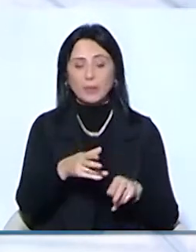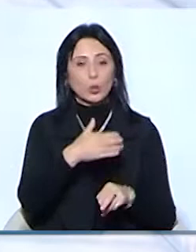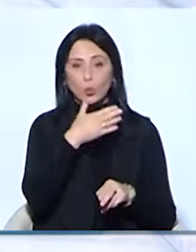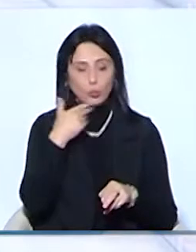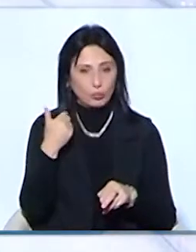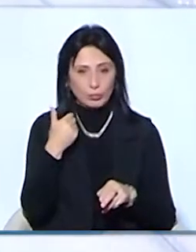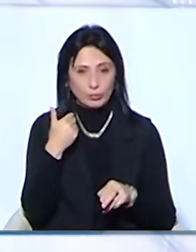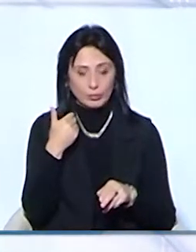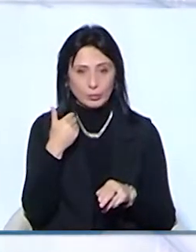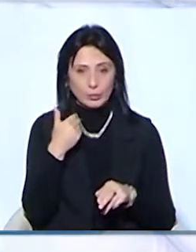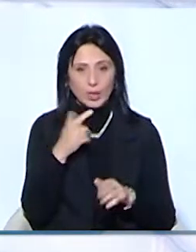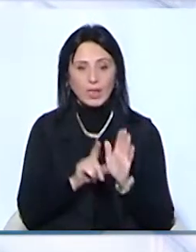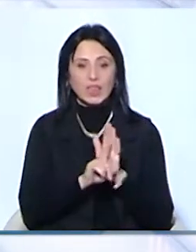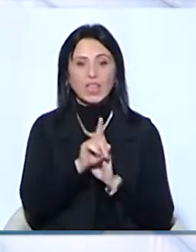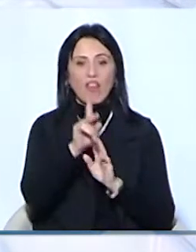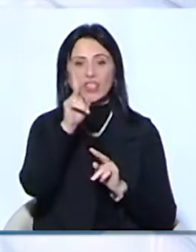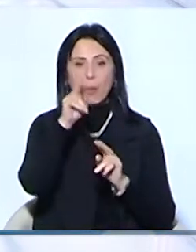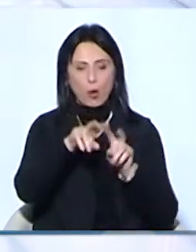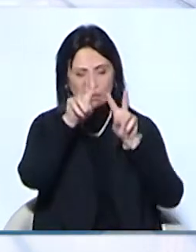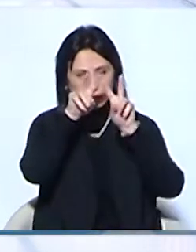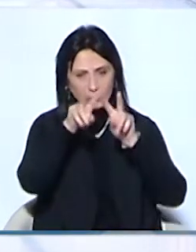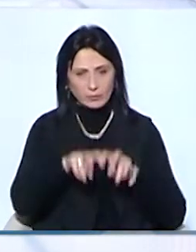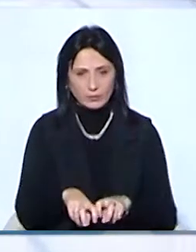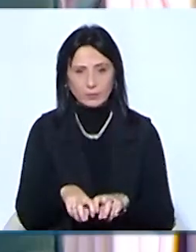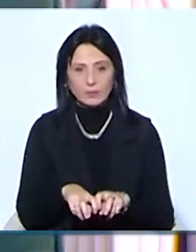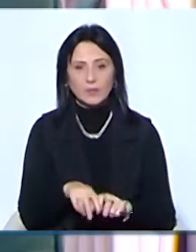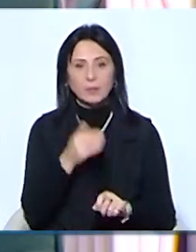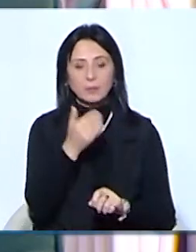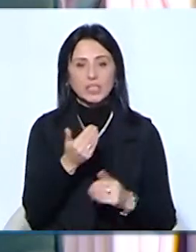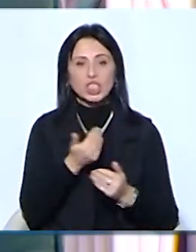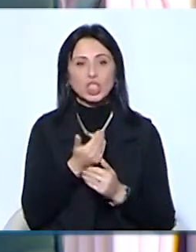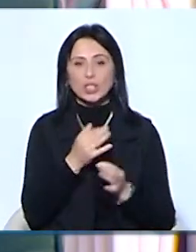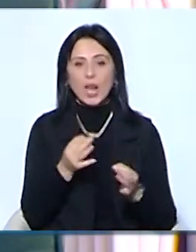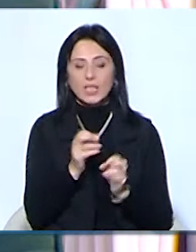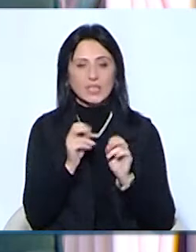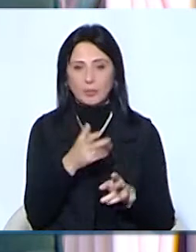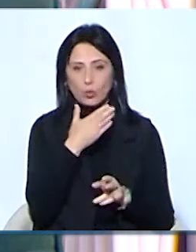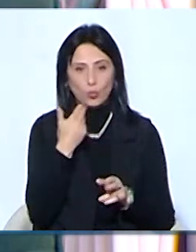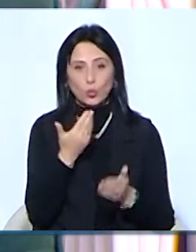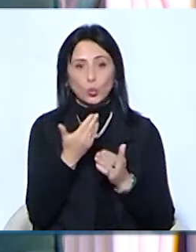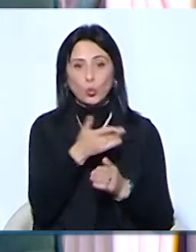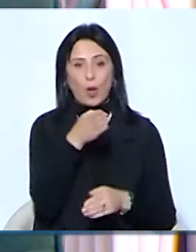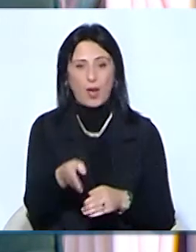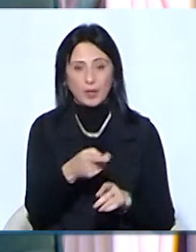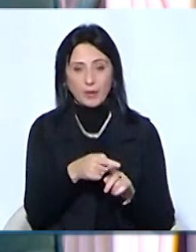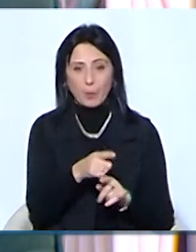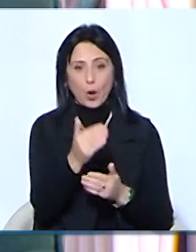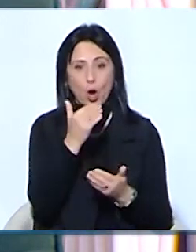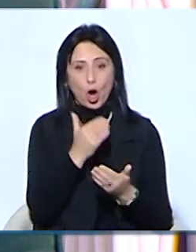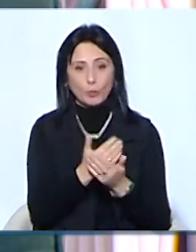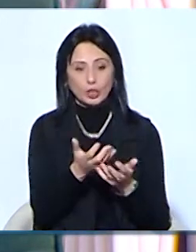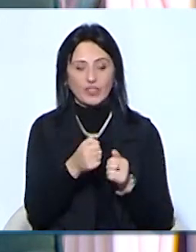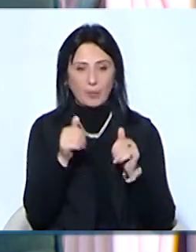დონორი არის თავიდან ბოლომდე გამოკვლეული, ასე ვთქვათ, და მის სიცოცხლეს არანაირი საფრთხე არ ემუქრება, მხოლოდ ამის შემდეგ